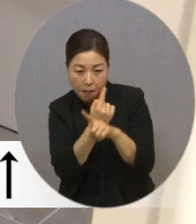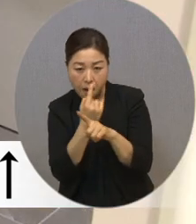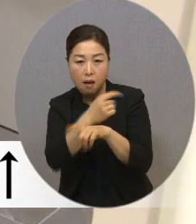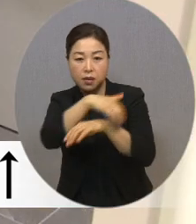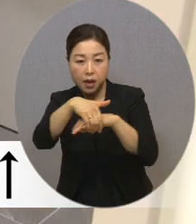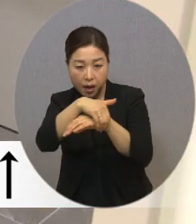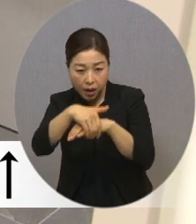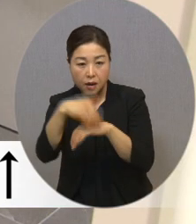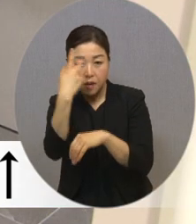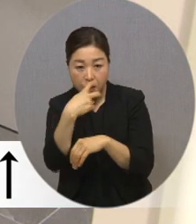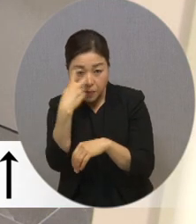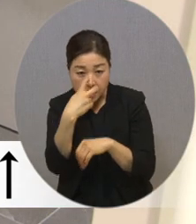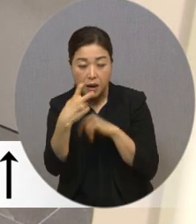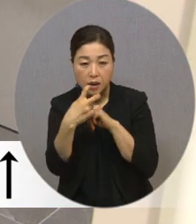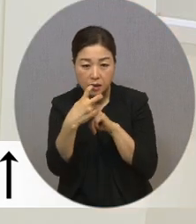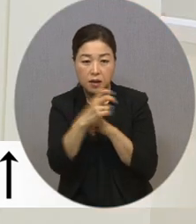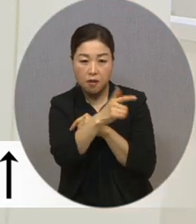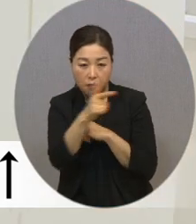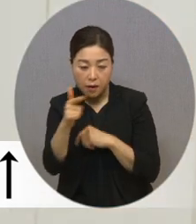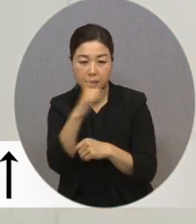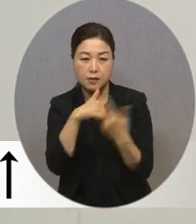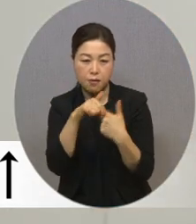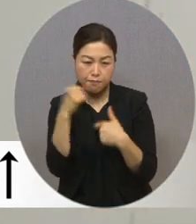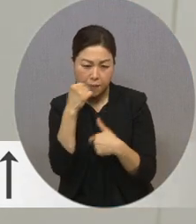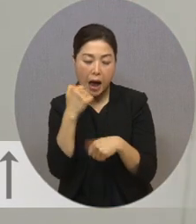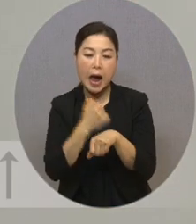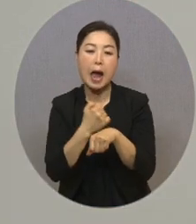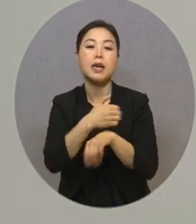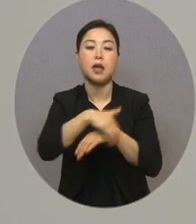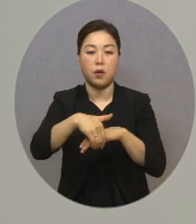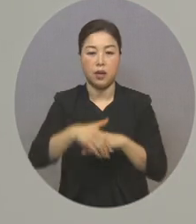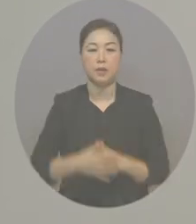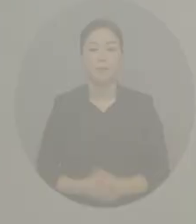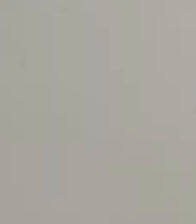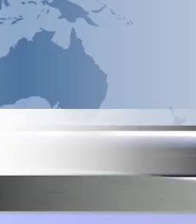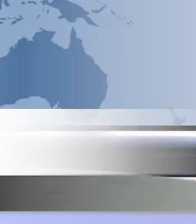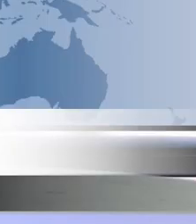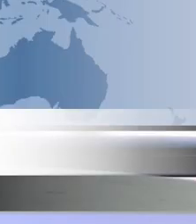위한 점검 등 품질 관리를 강화한다는 계획입니다.